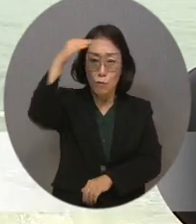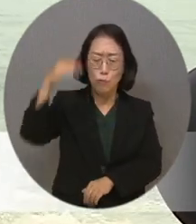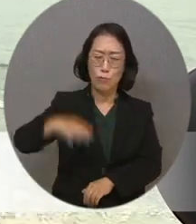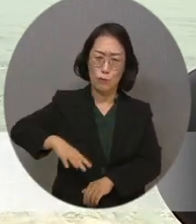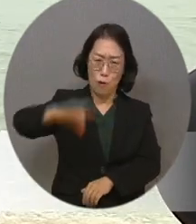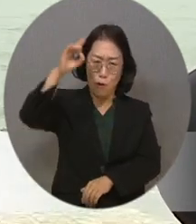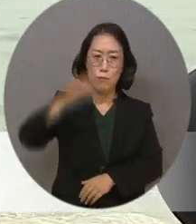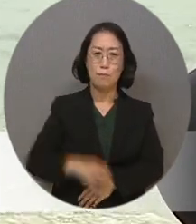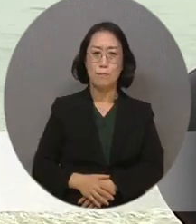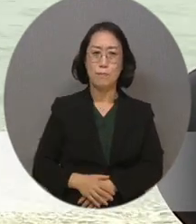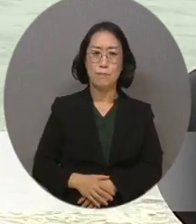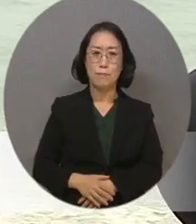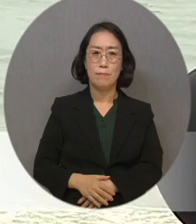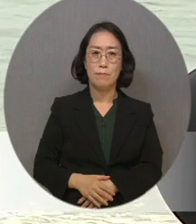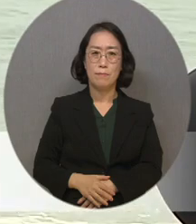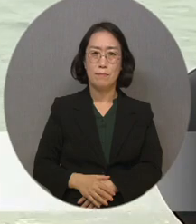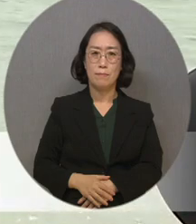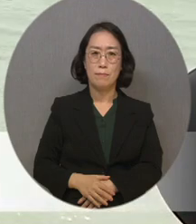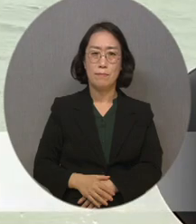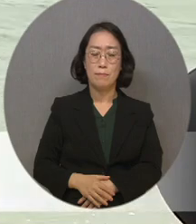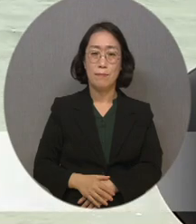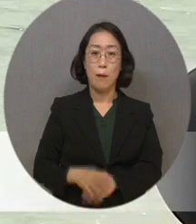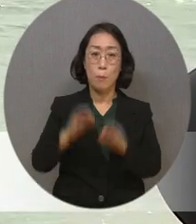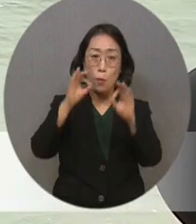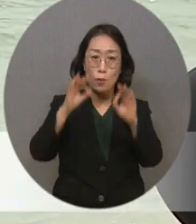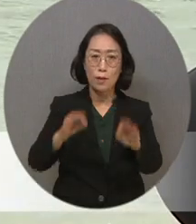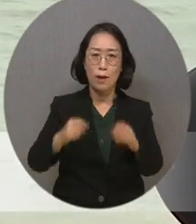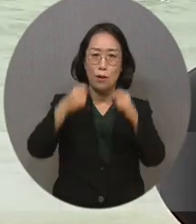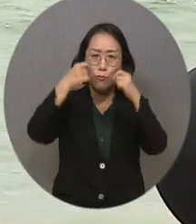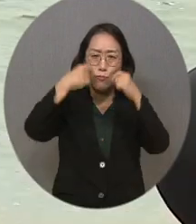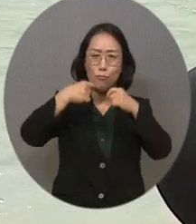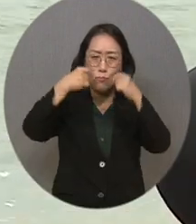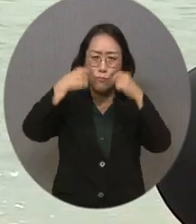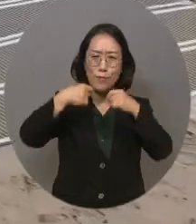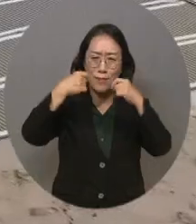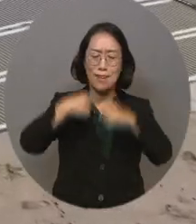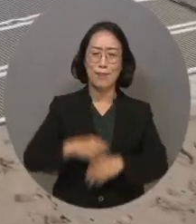처음이거든요. 그래서 바닷물을 보니까 눈물이 나요.